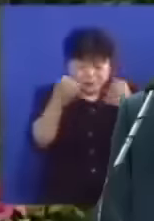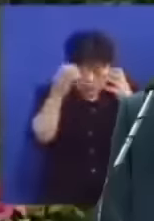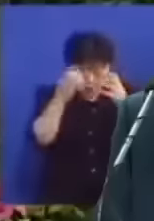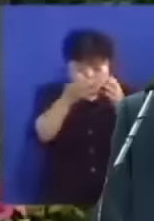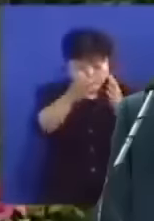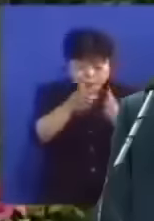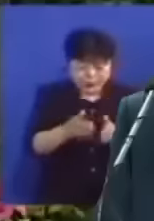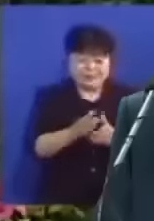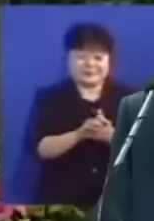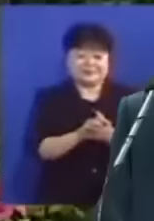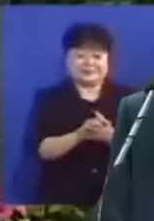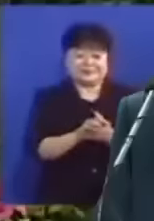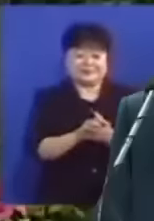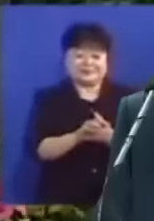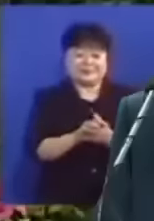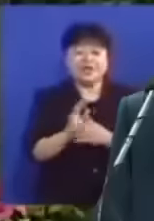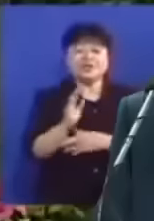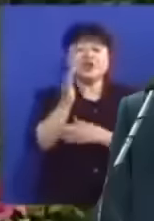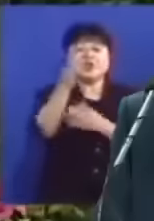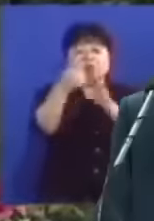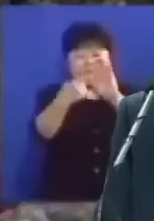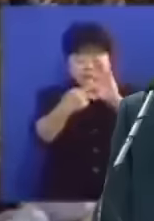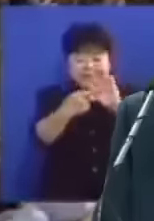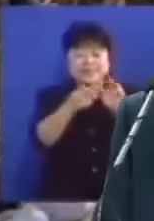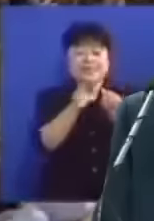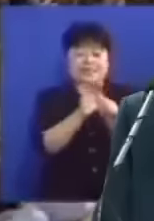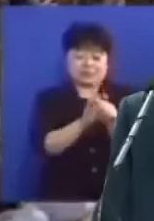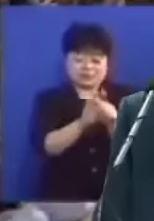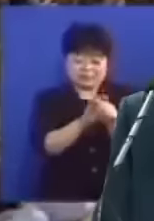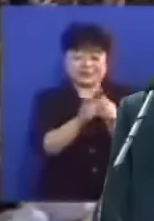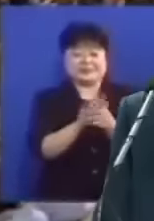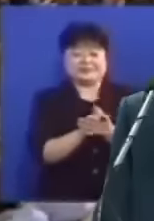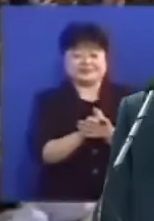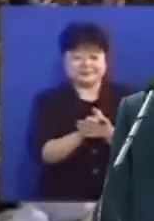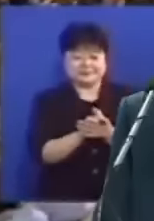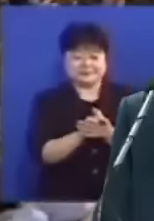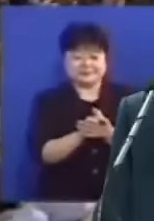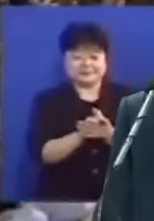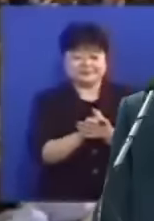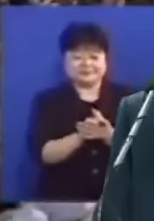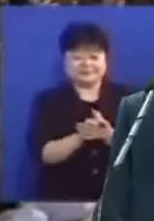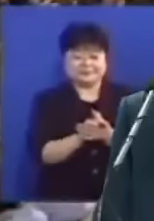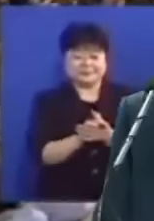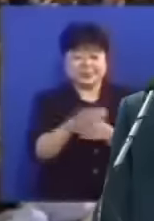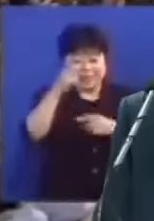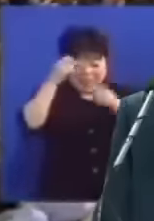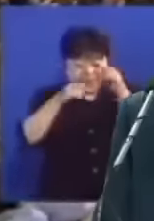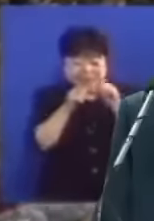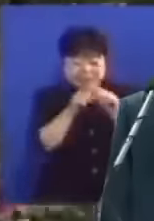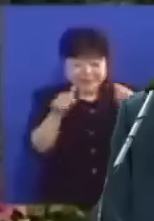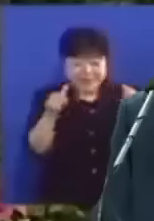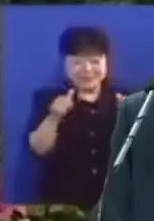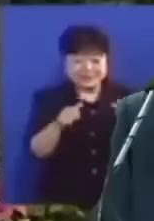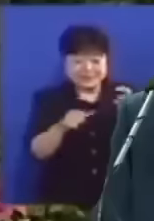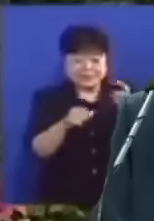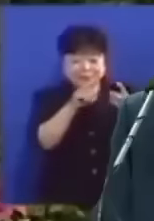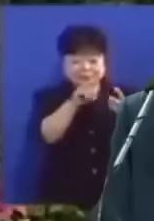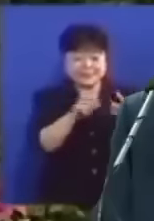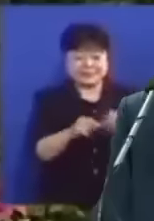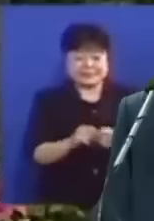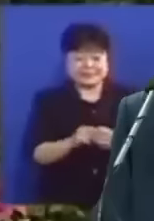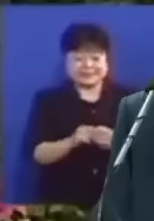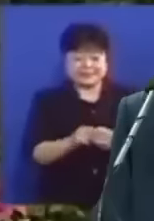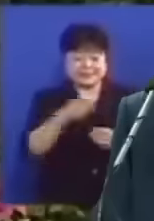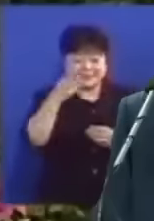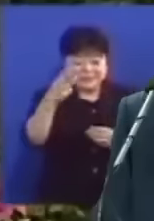고통을 통해서 영광을 나타내시는 것입니다. 예레미야서 33장 3절에 너는 내게